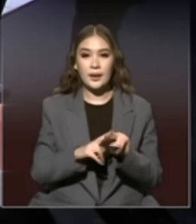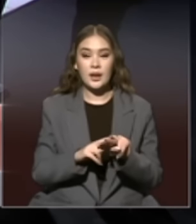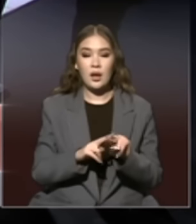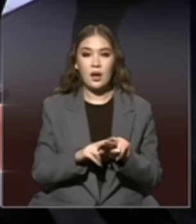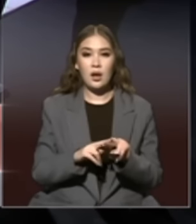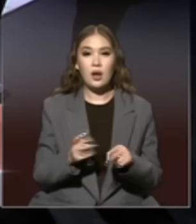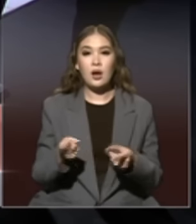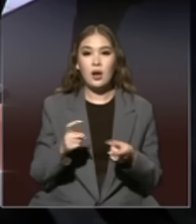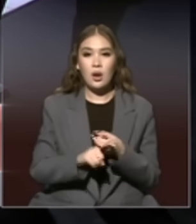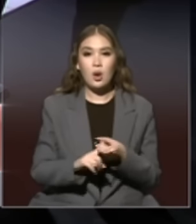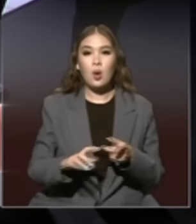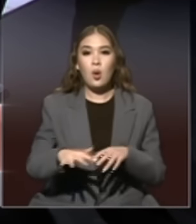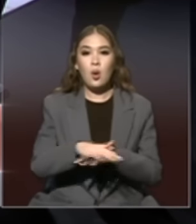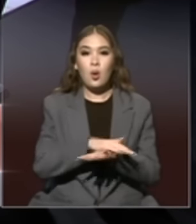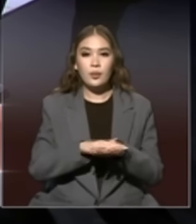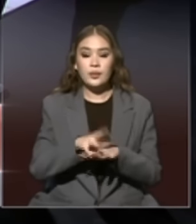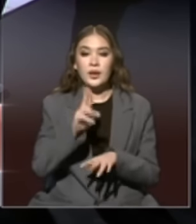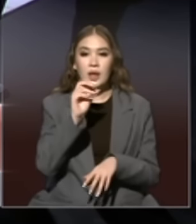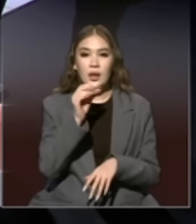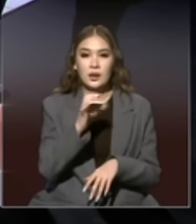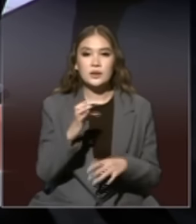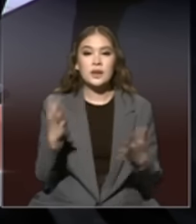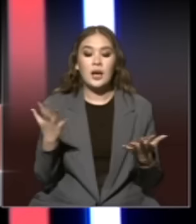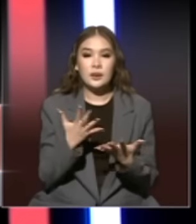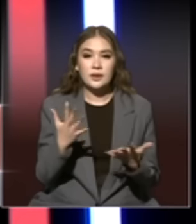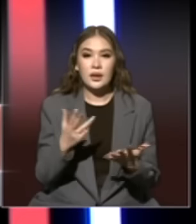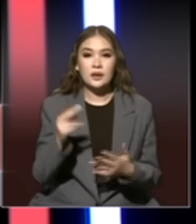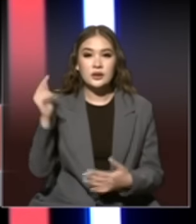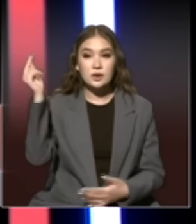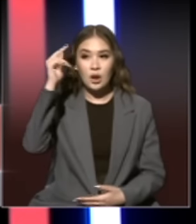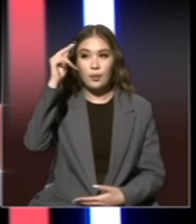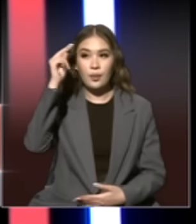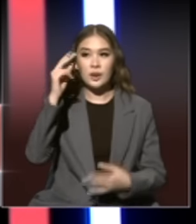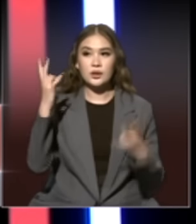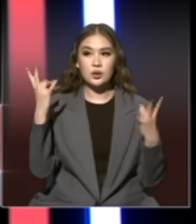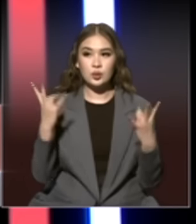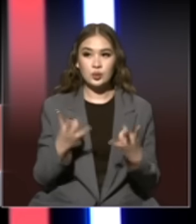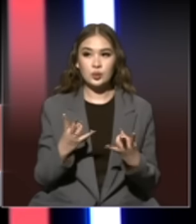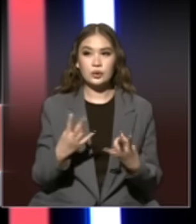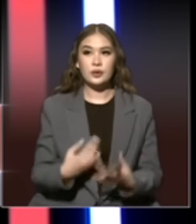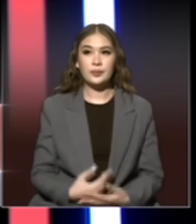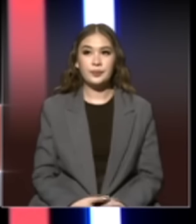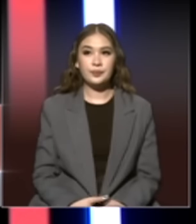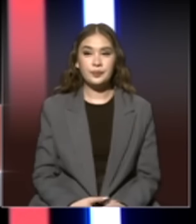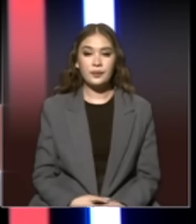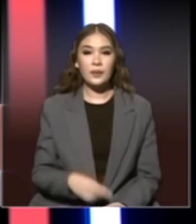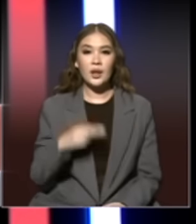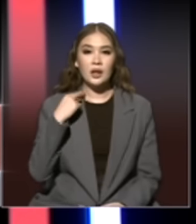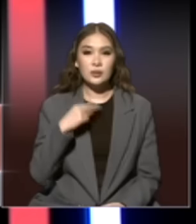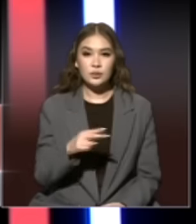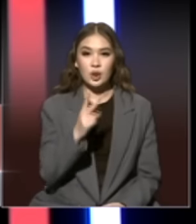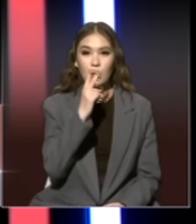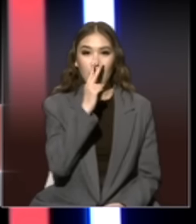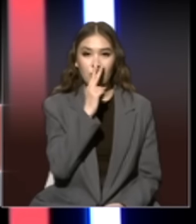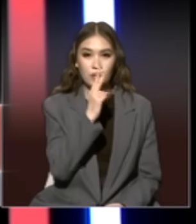жағдайдан қоғам, осы кейстен қоғам қандай сабақ алуы тиіс, қымбат спикерлер? Қылмысты көріп тұрып,